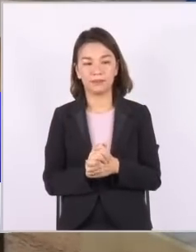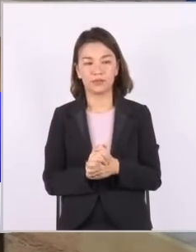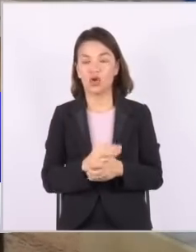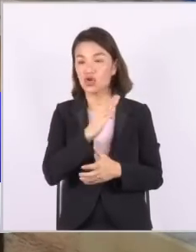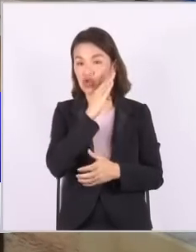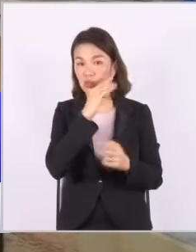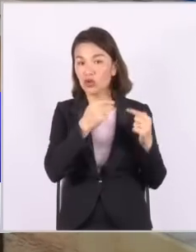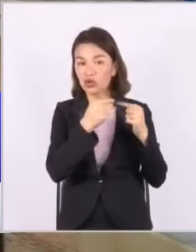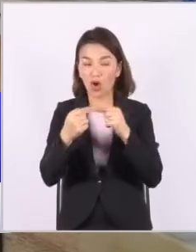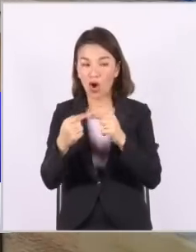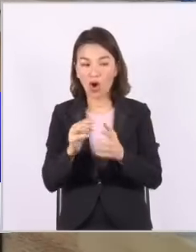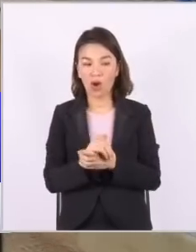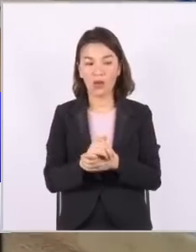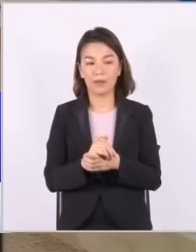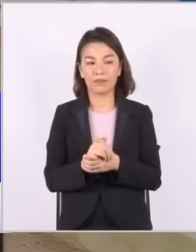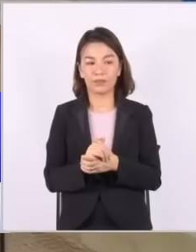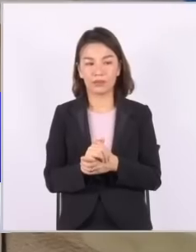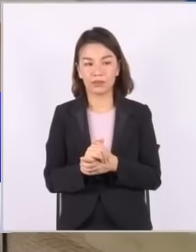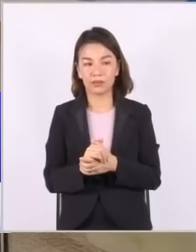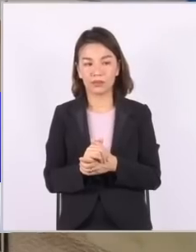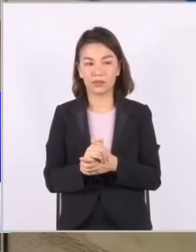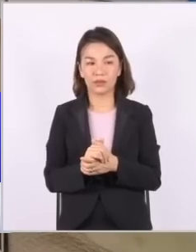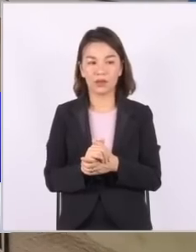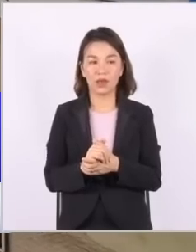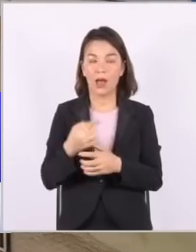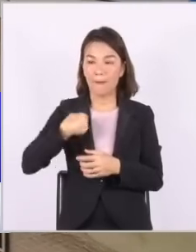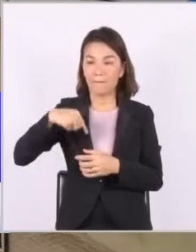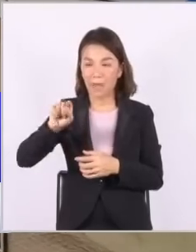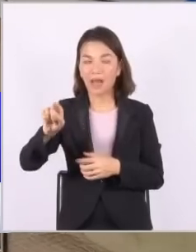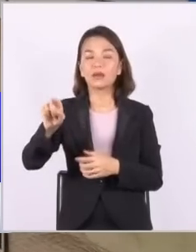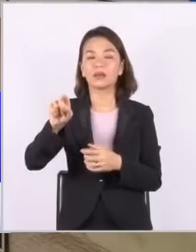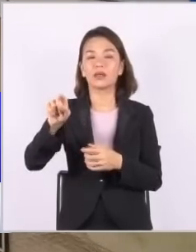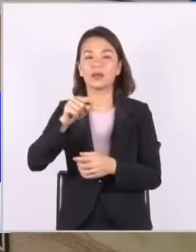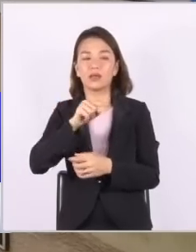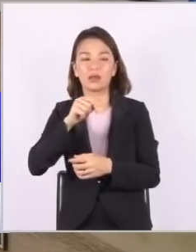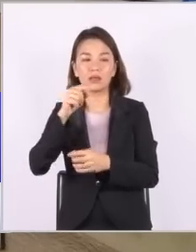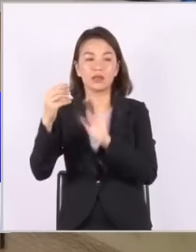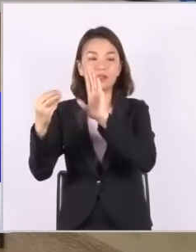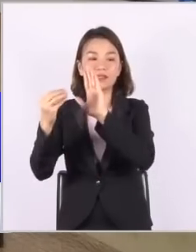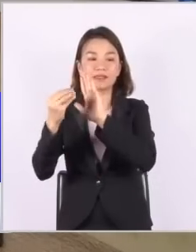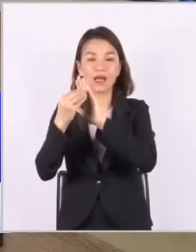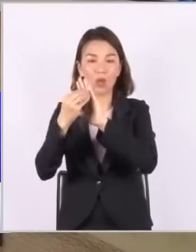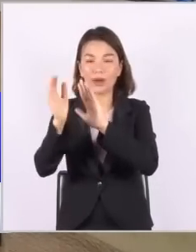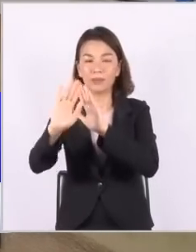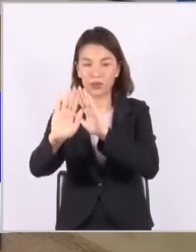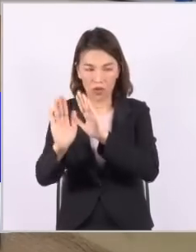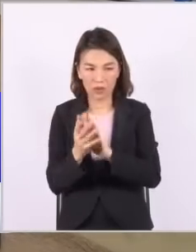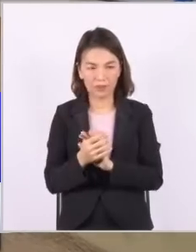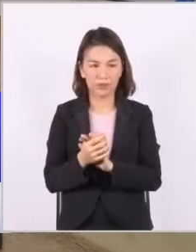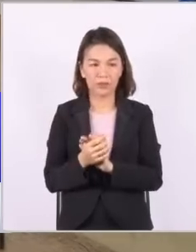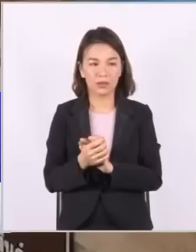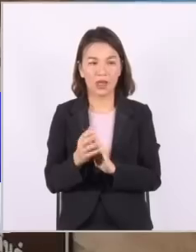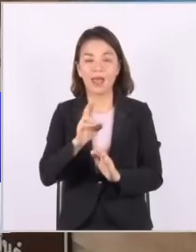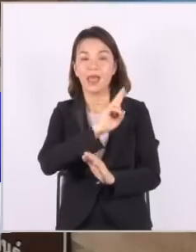ใช้ต่อก็ไม่ต้องไปวิ่งเต้นที่ศาลากลางทำเองทำที่โทรศัพท์